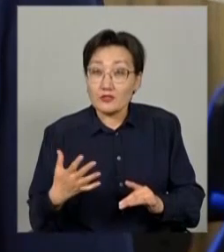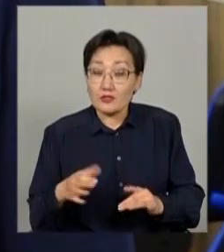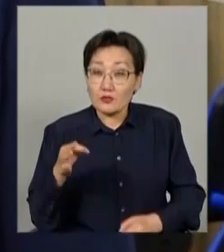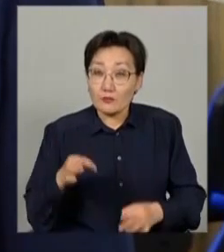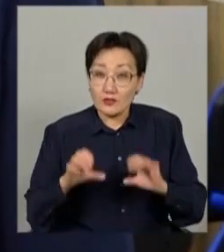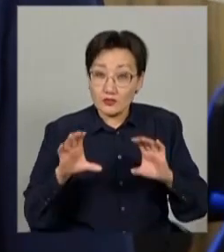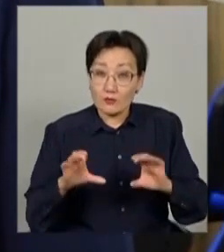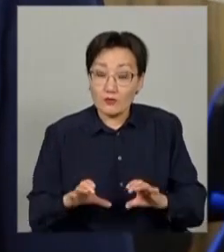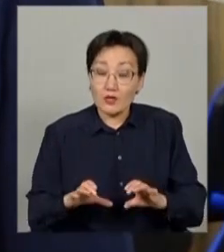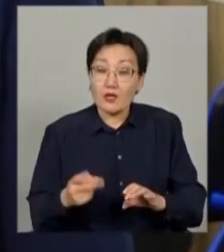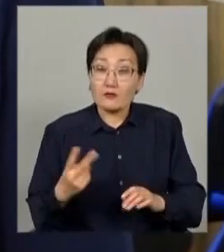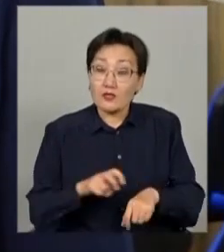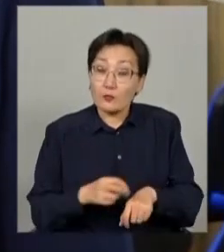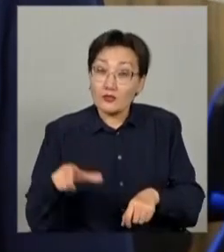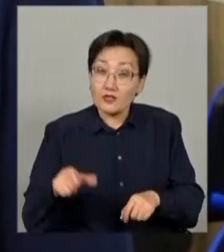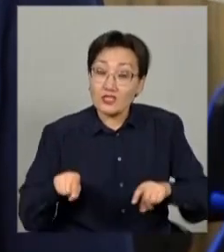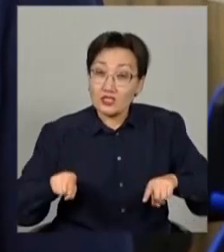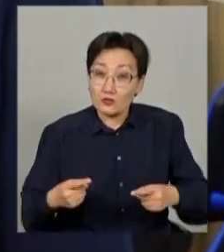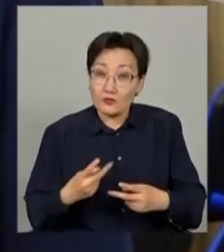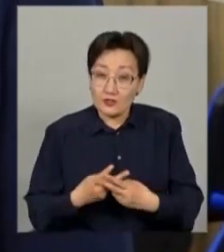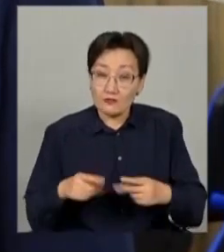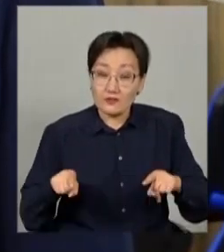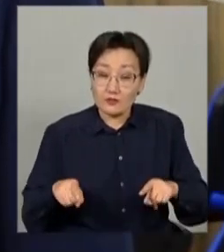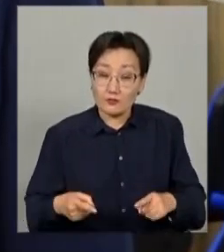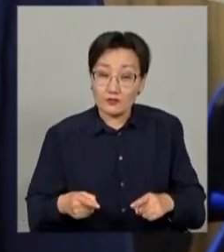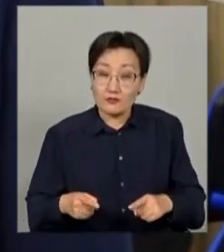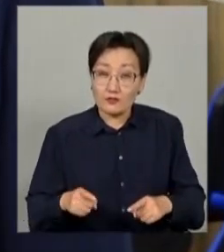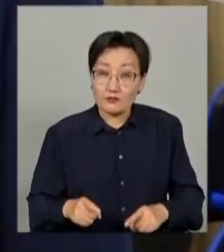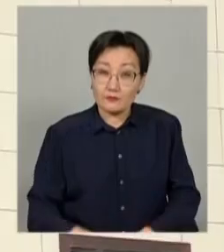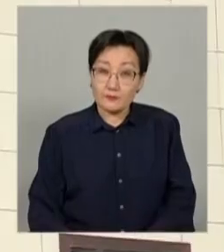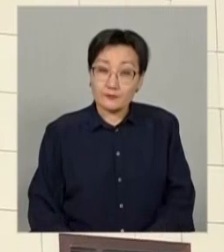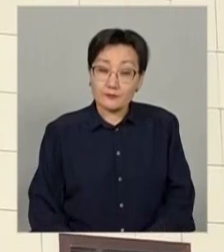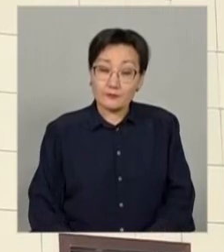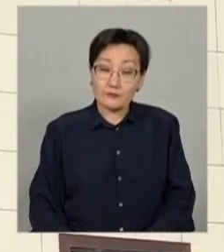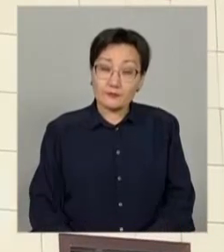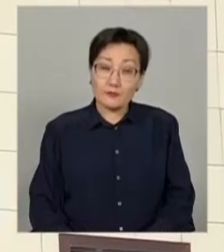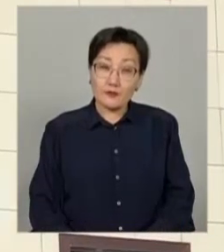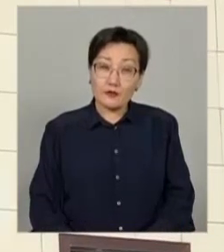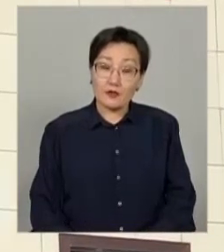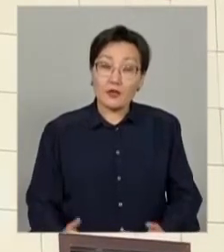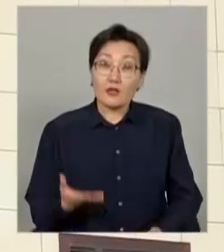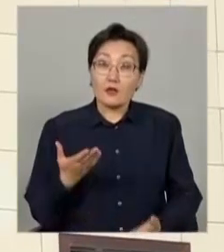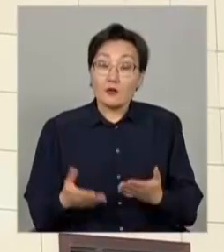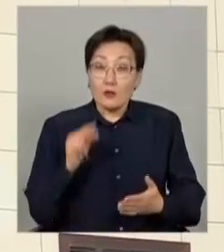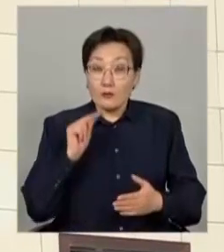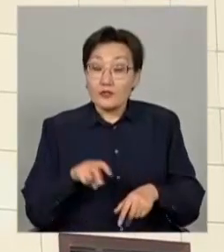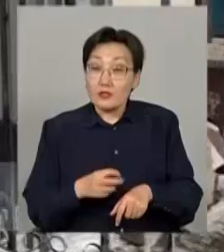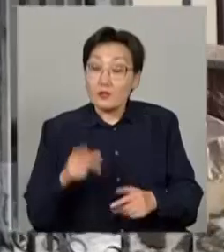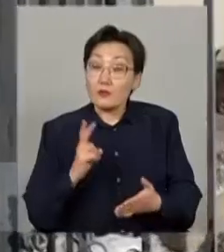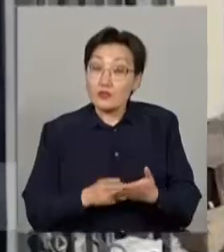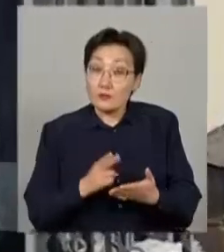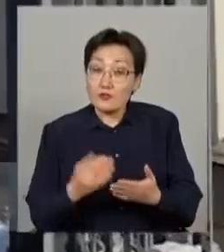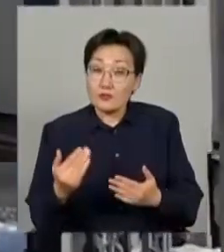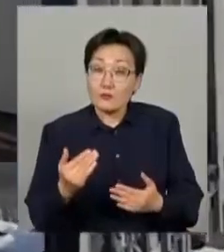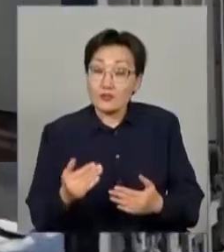кодекса. Два медицинских работника задержаны и водворены в изолятор временного содержания. Если вина медработников будет доказана, то